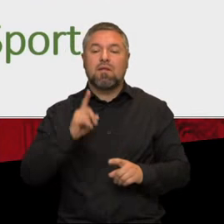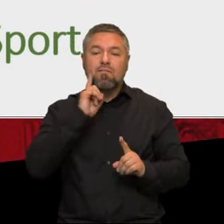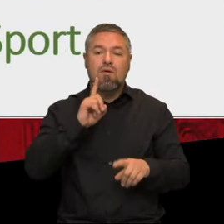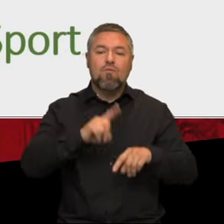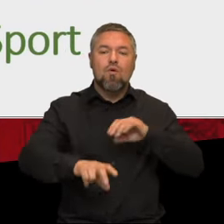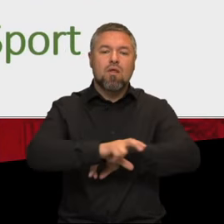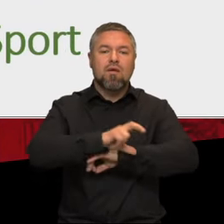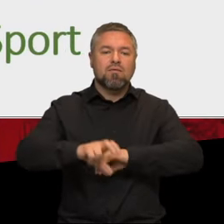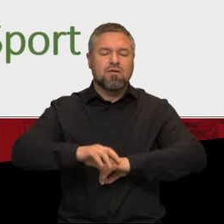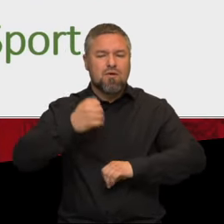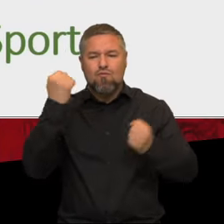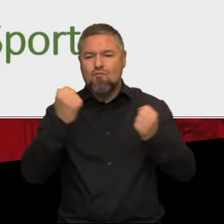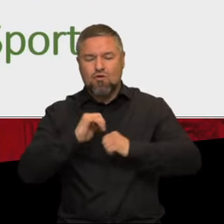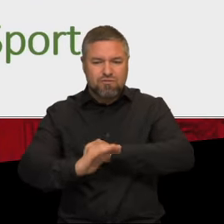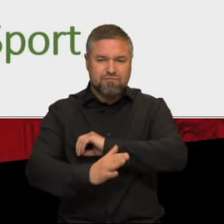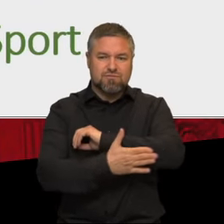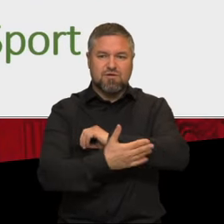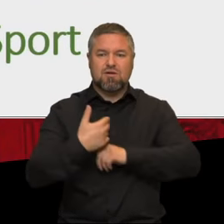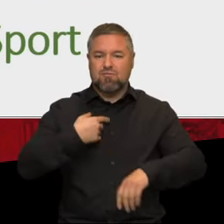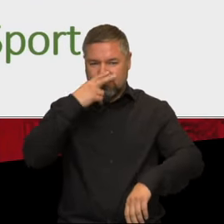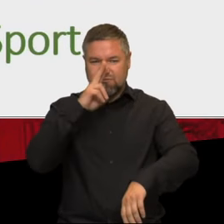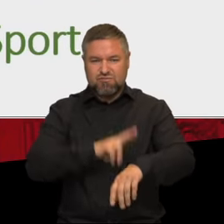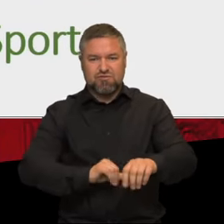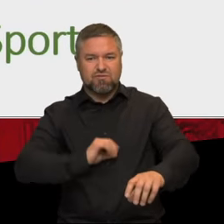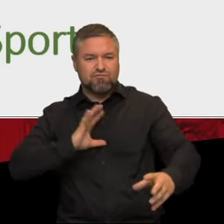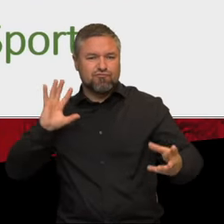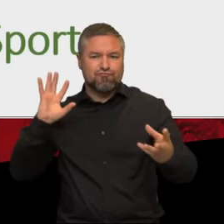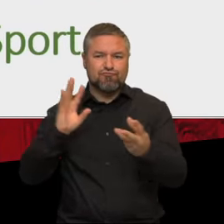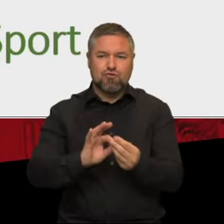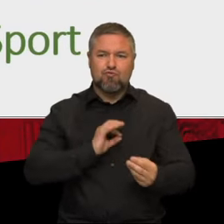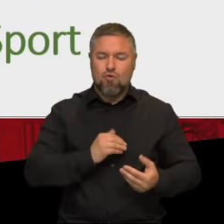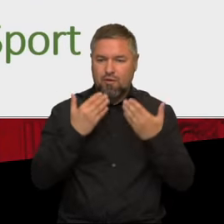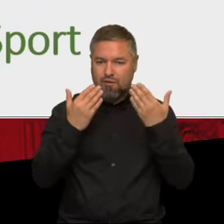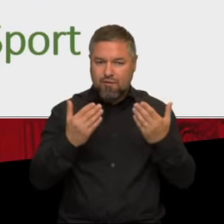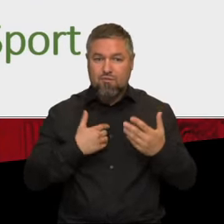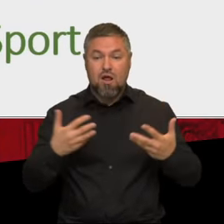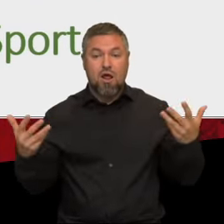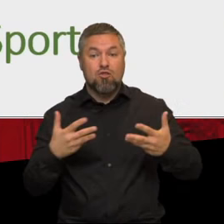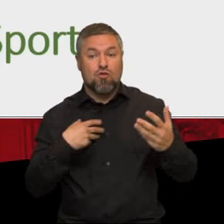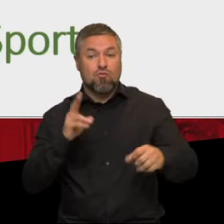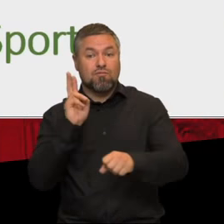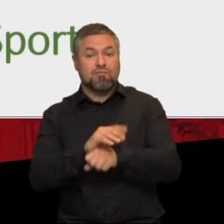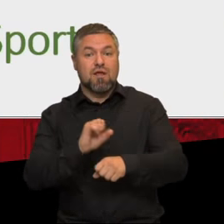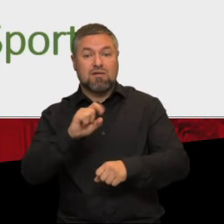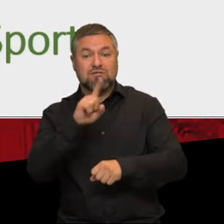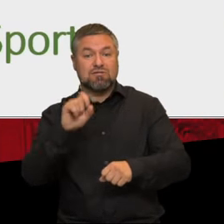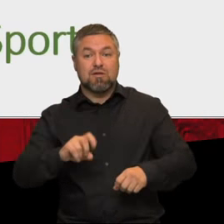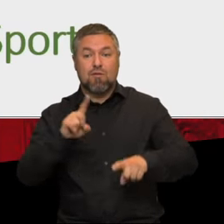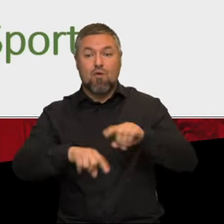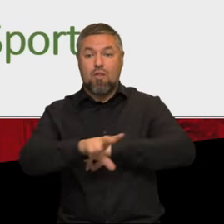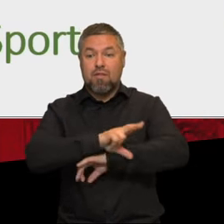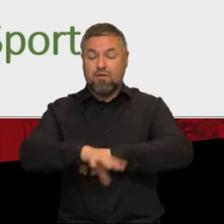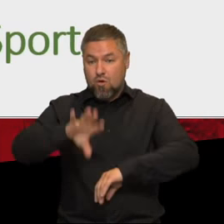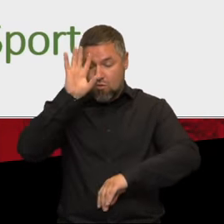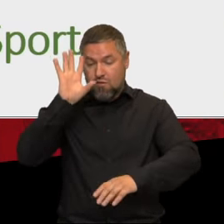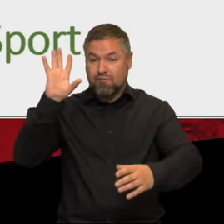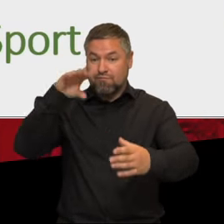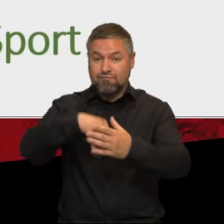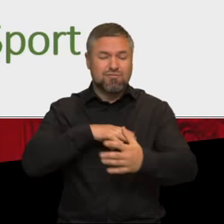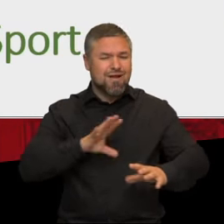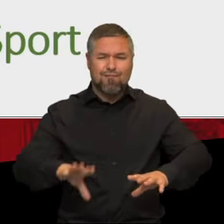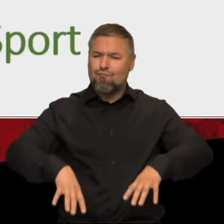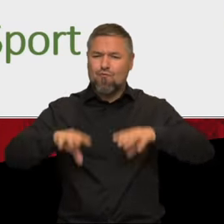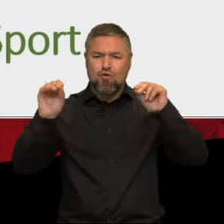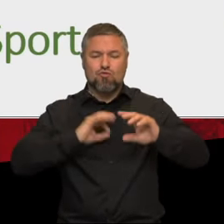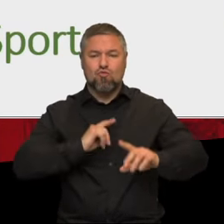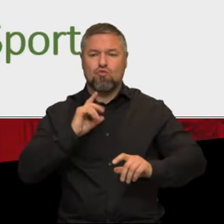Politechnika bardzo szeroko wspiera i czego byłem świadkiem przez wszystkie lata mojego kształcenia. Ja do klubu uczelnianego AZS-u Politechniki Łódzkiej dołączyłem już na samym